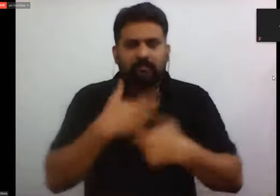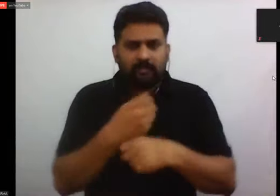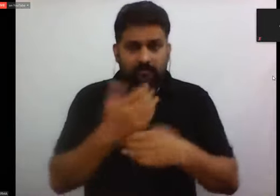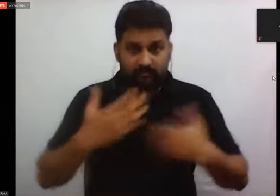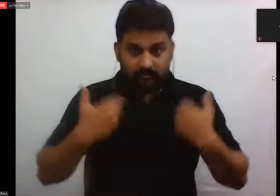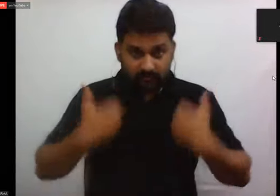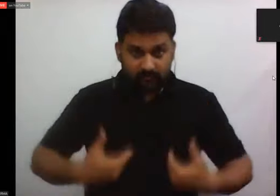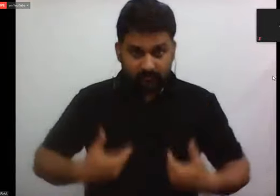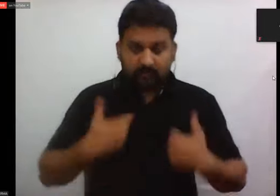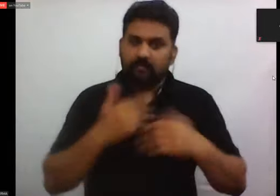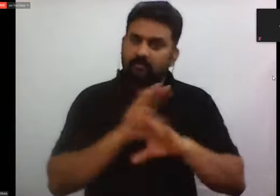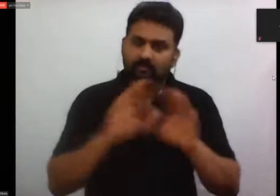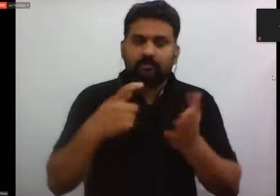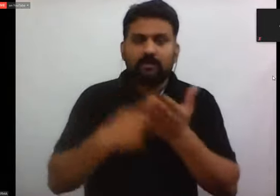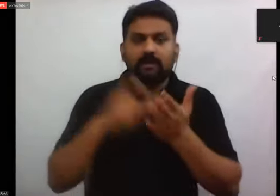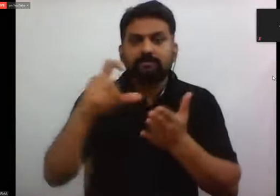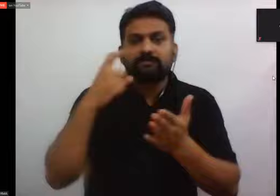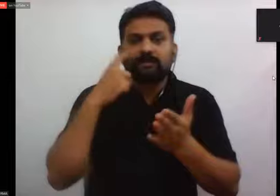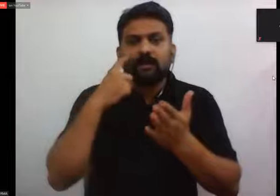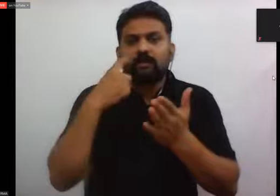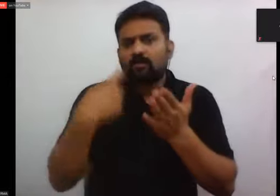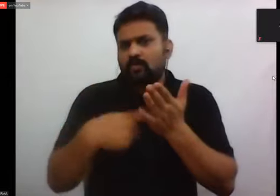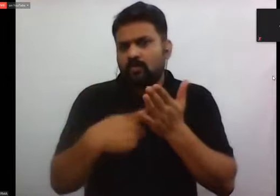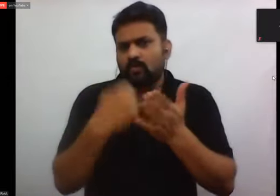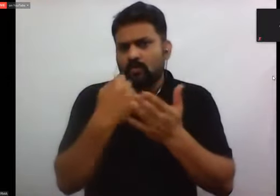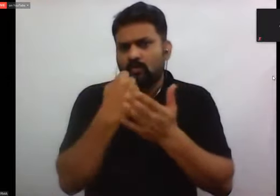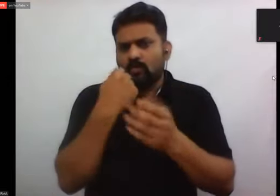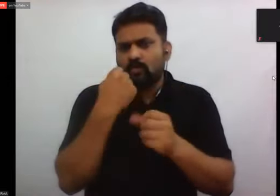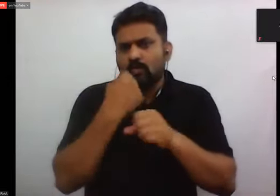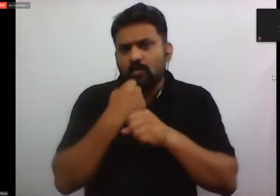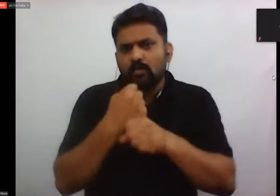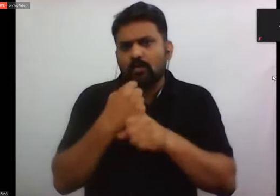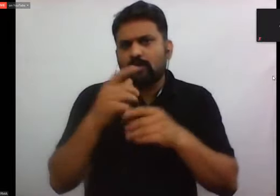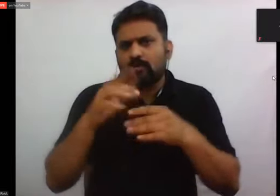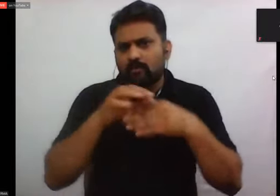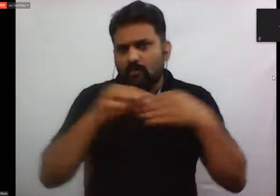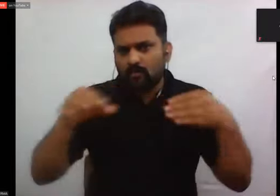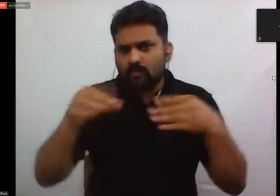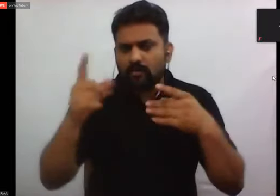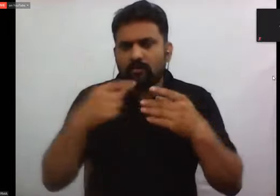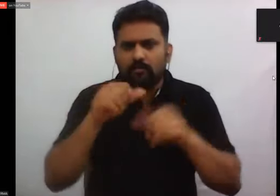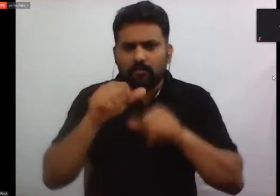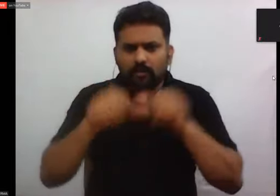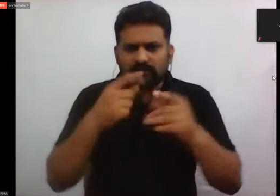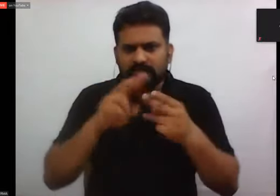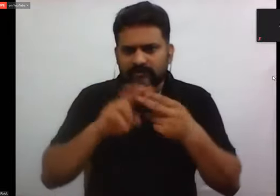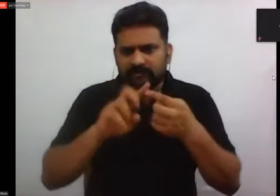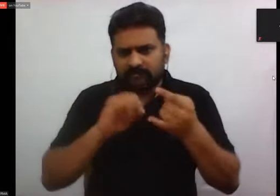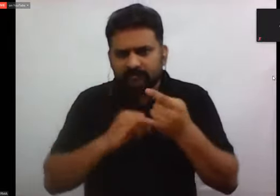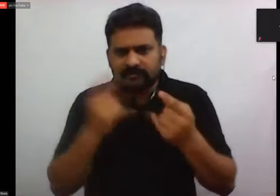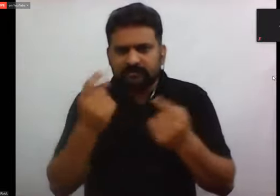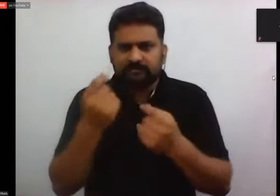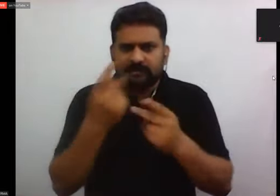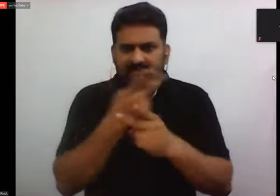द आरसीआई हैज पुट एन प्रोसेसिंग फी विच इट कॉस्ट मनी